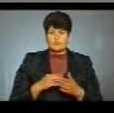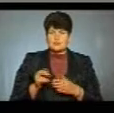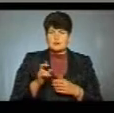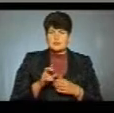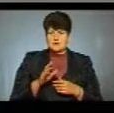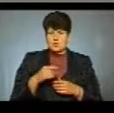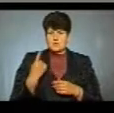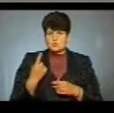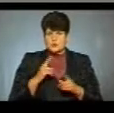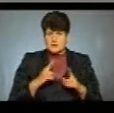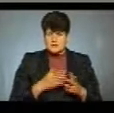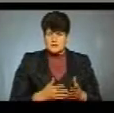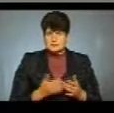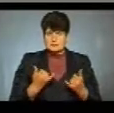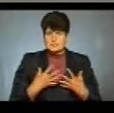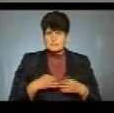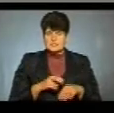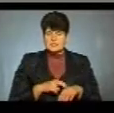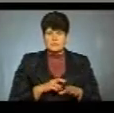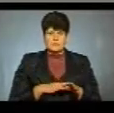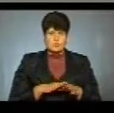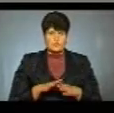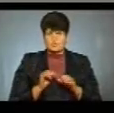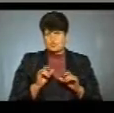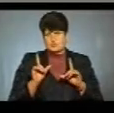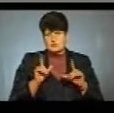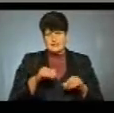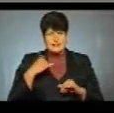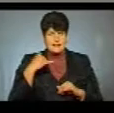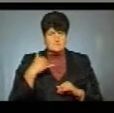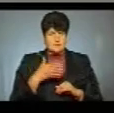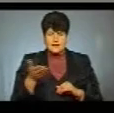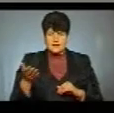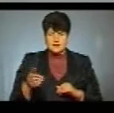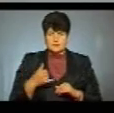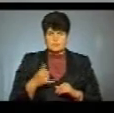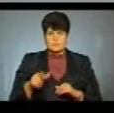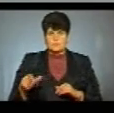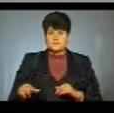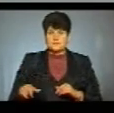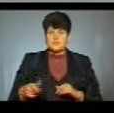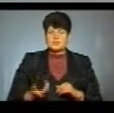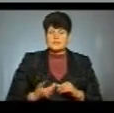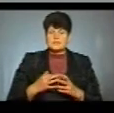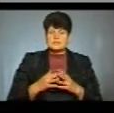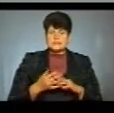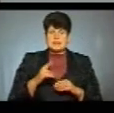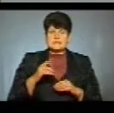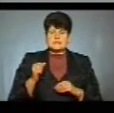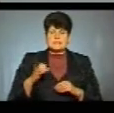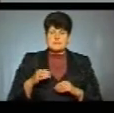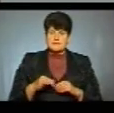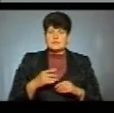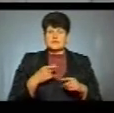ради. Тобто наші сімейні лікарі тепер повністю забезпечені, можуть виїжджати на виклики до пацієнтів. Жителька села Заставі Ірина